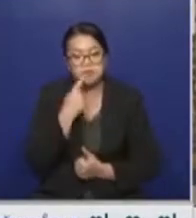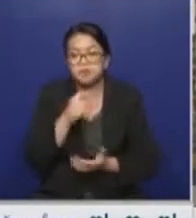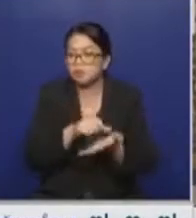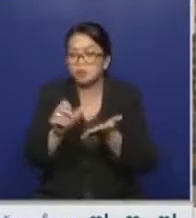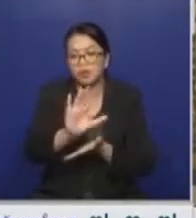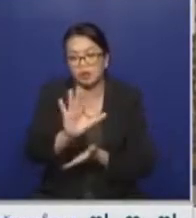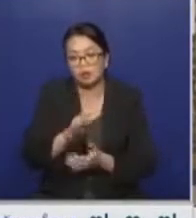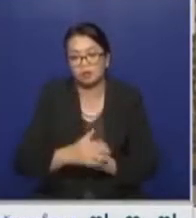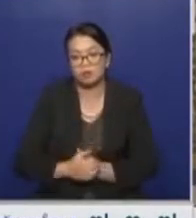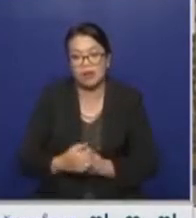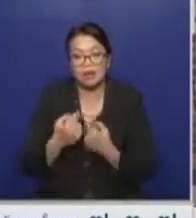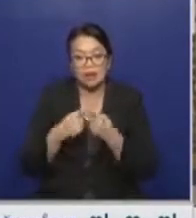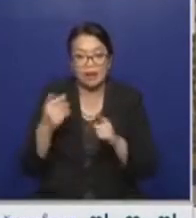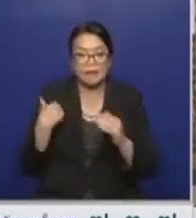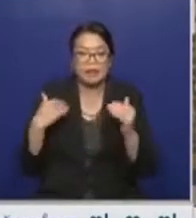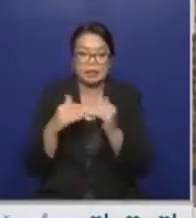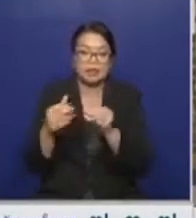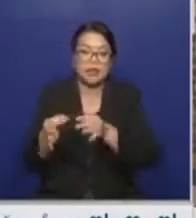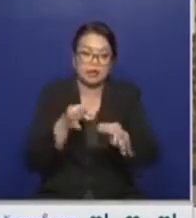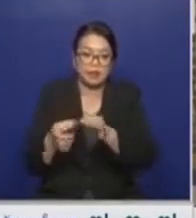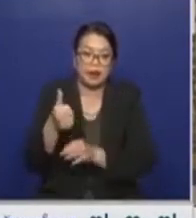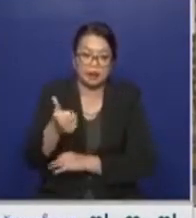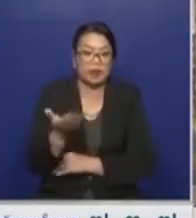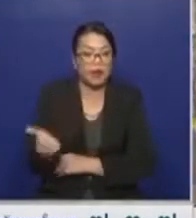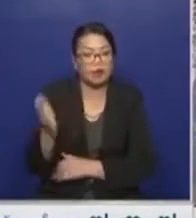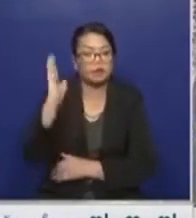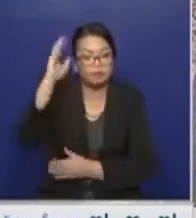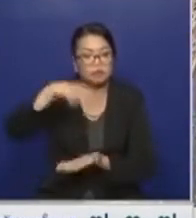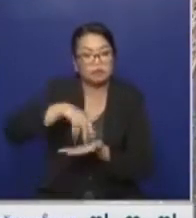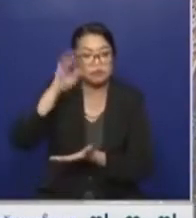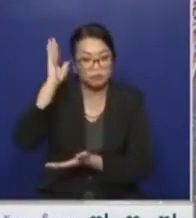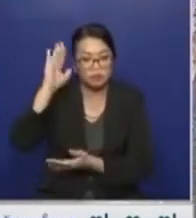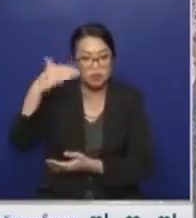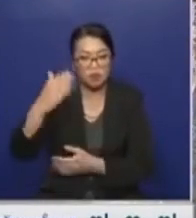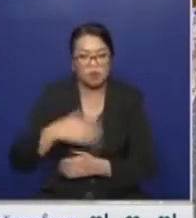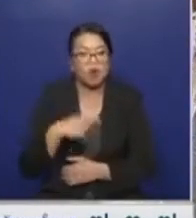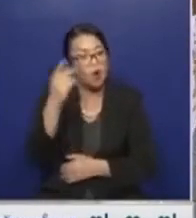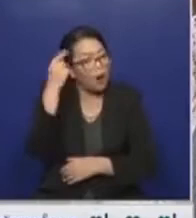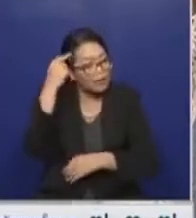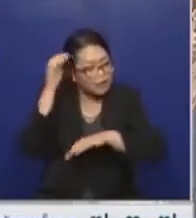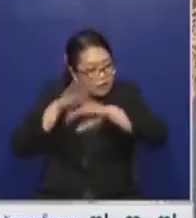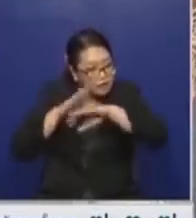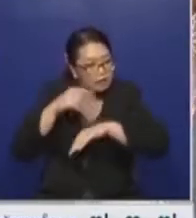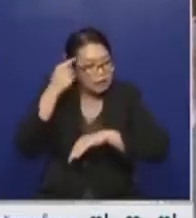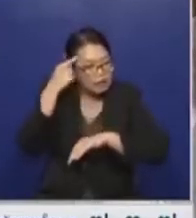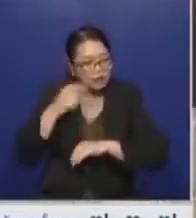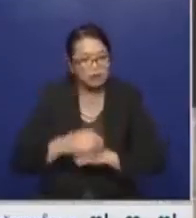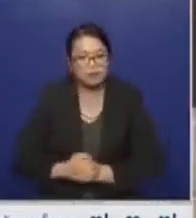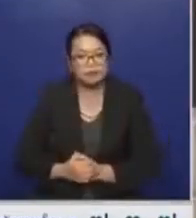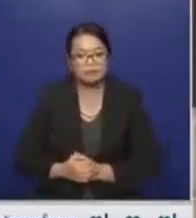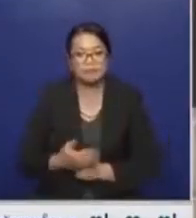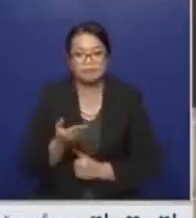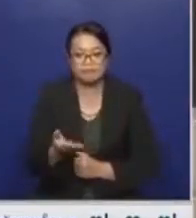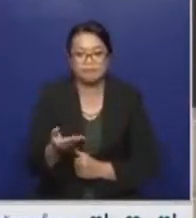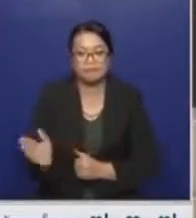ต่ว่ามีสิทธิ์ที่อธิบายได้ครับเชิญอภิปรายต่อครับ ก็ขอให้ท่านสำนึกก็แล้วกันครับ ครับเชิญญาณนันทิช